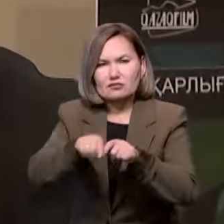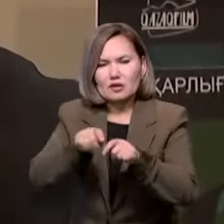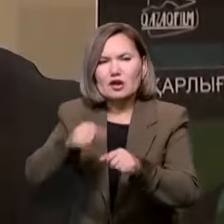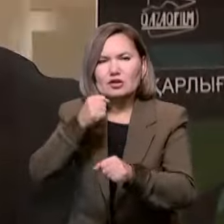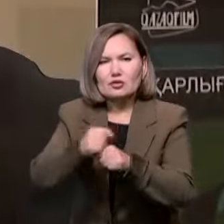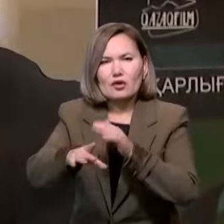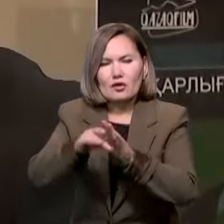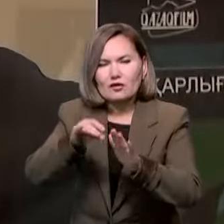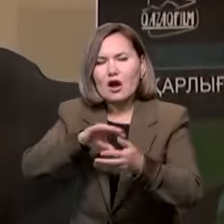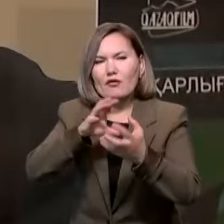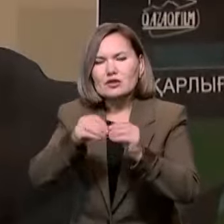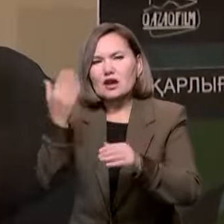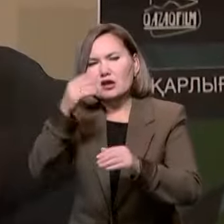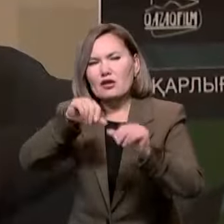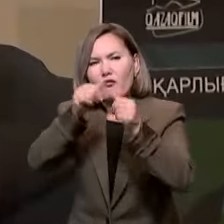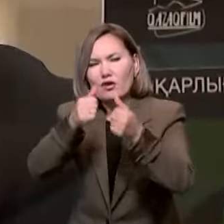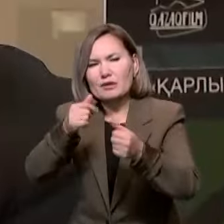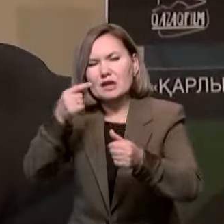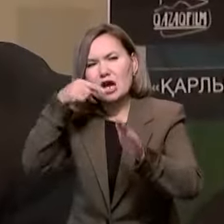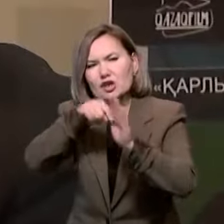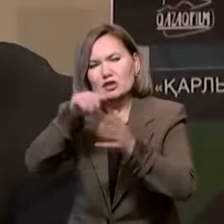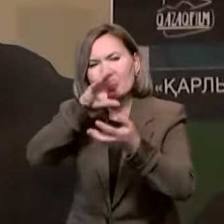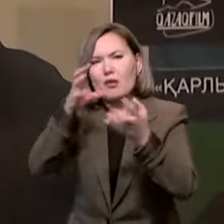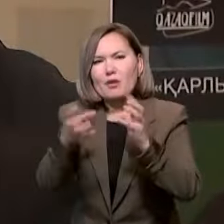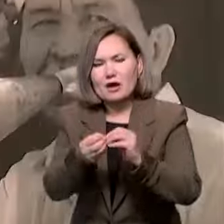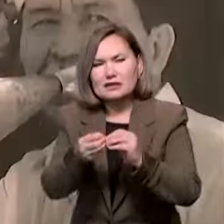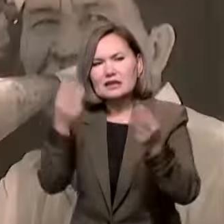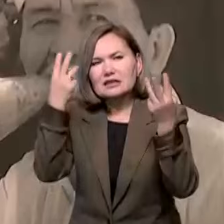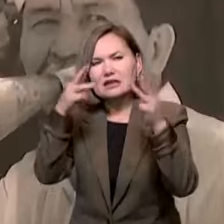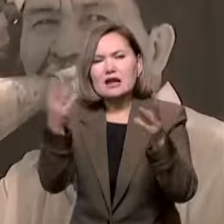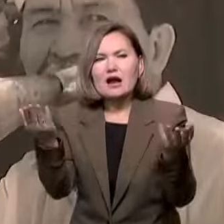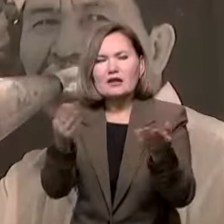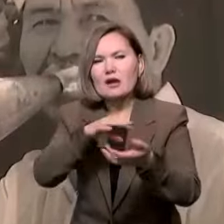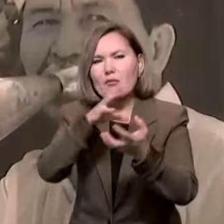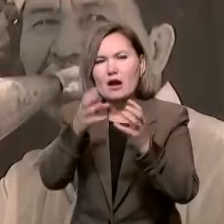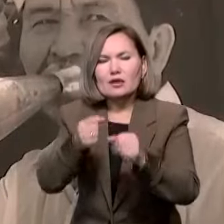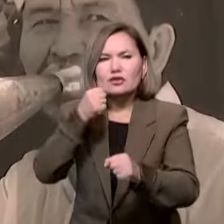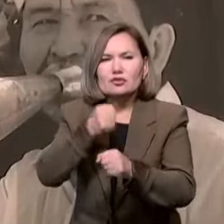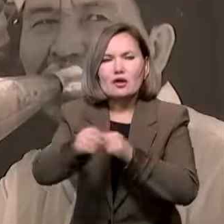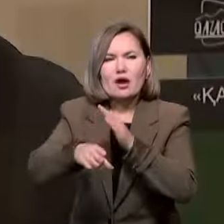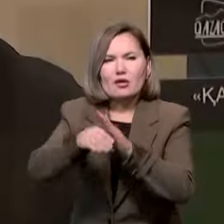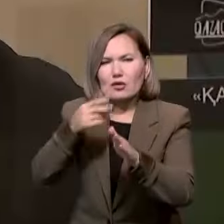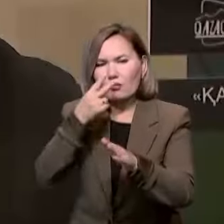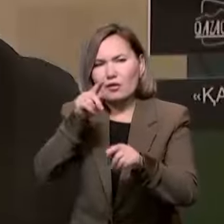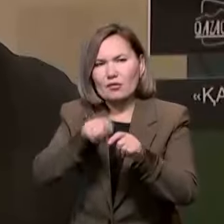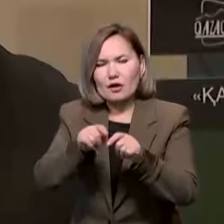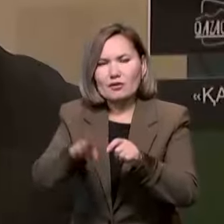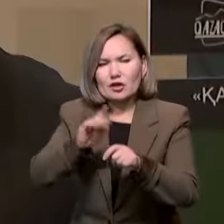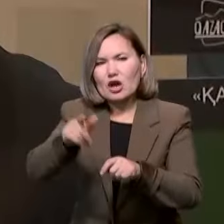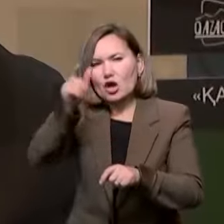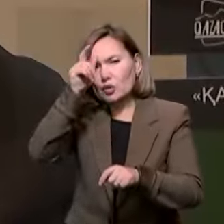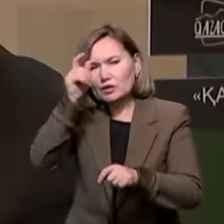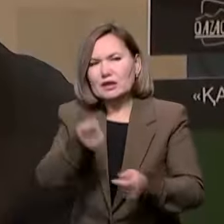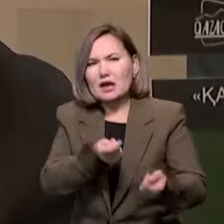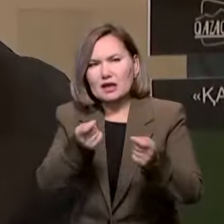киноның формасы, ішіндегі мазмұны, одан кейін стилі дегенде сондай жерлерге қараймыз. Бұл жерде Турциядан